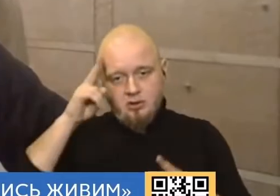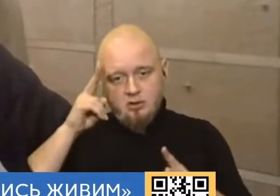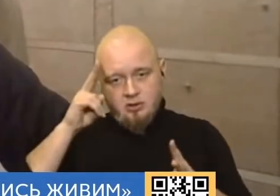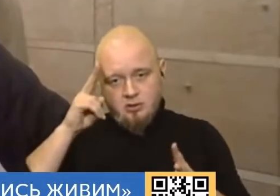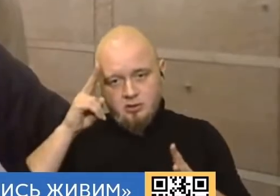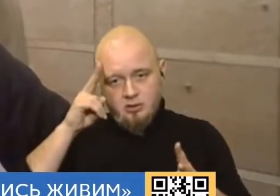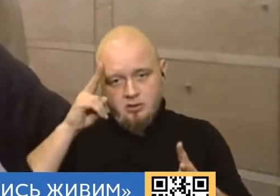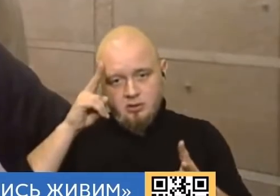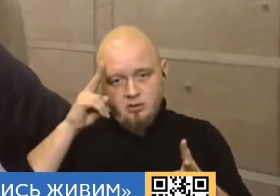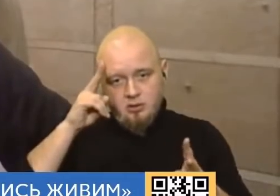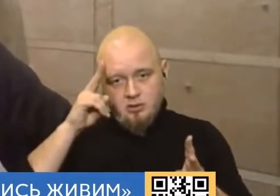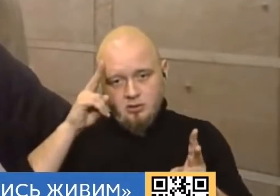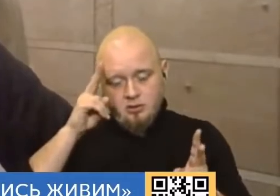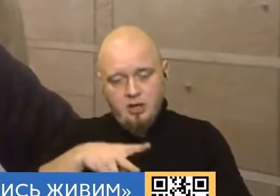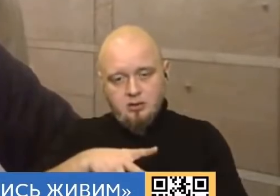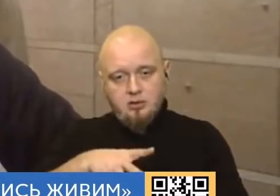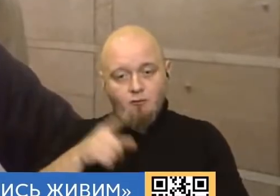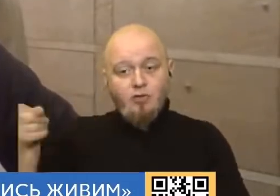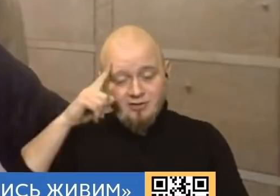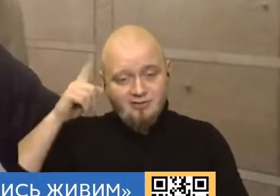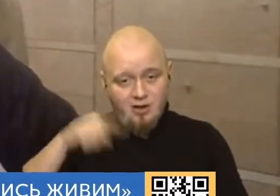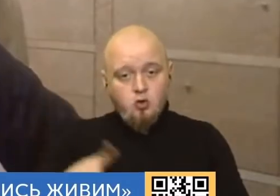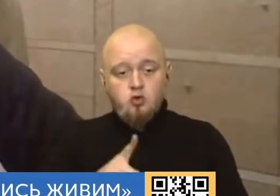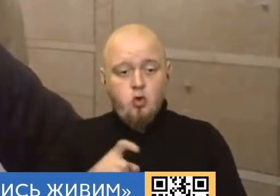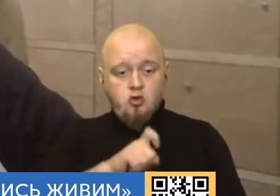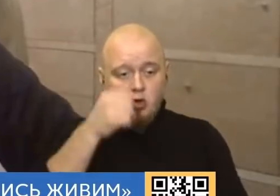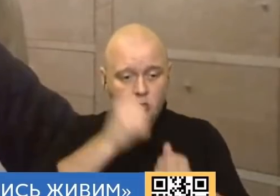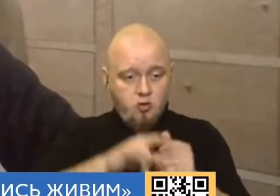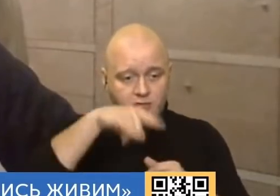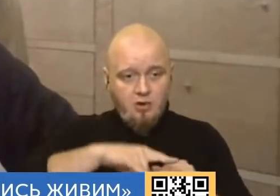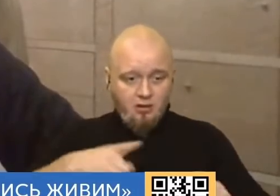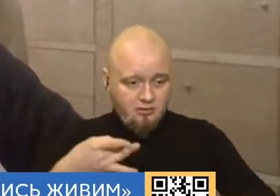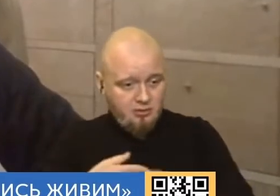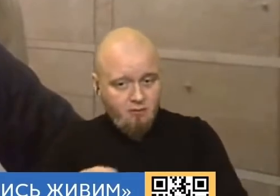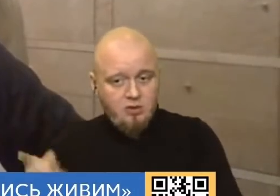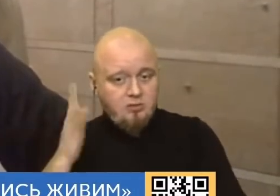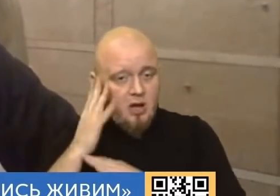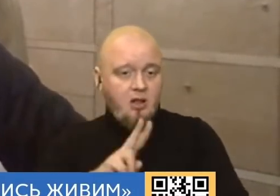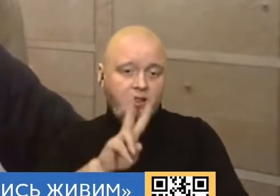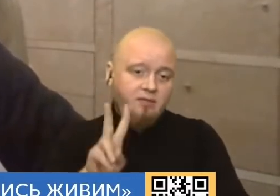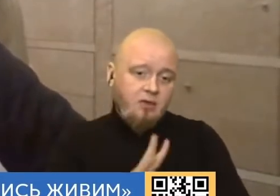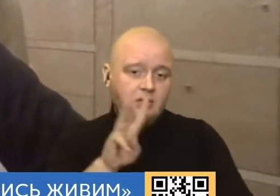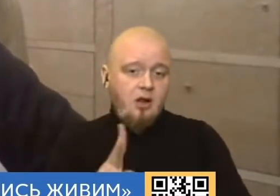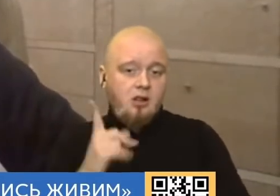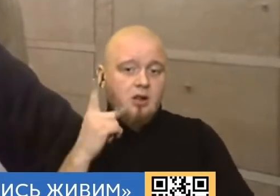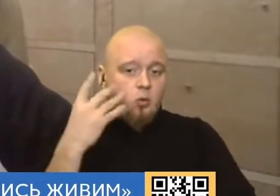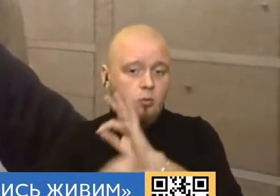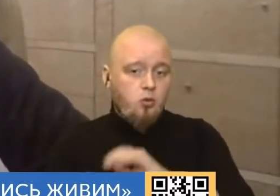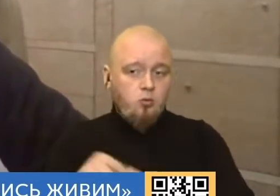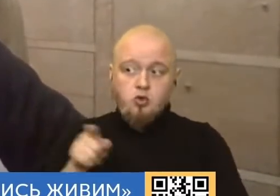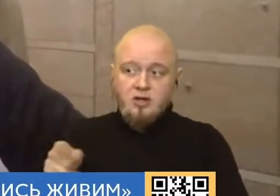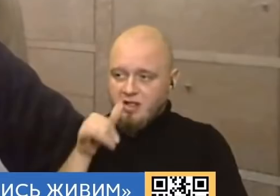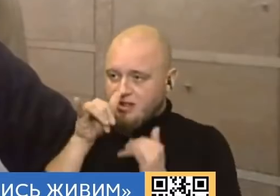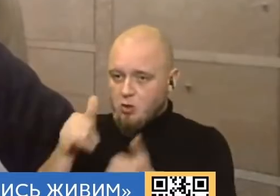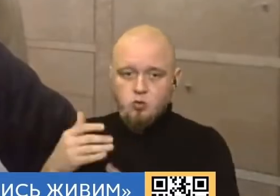кожного вікна відбувається стрілянина, вони сплять по 2-3 години на добу, тому що їм не дають спати